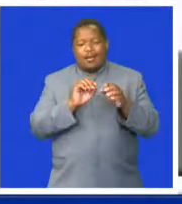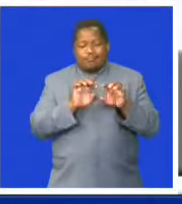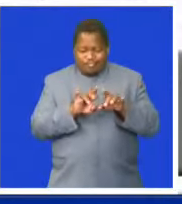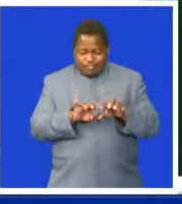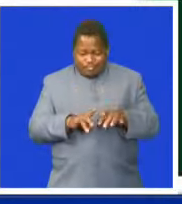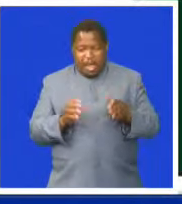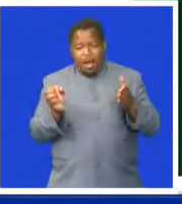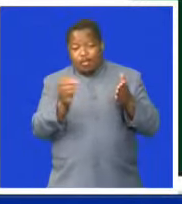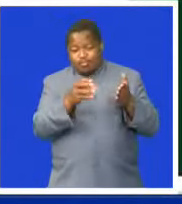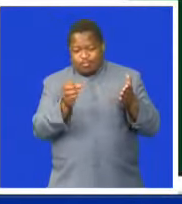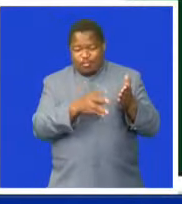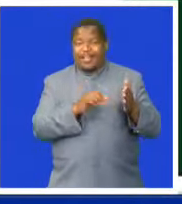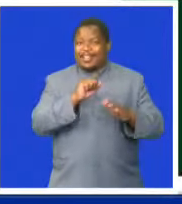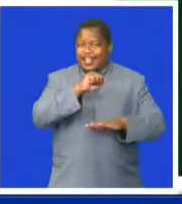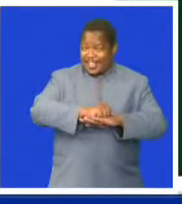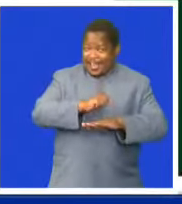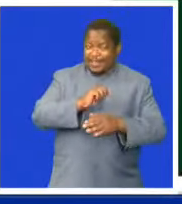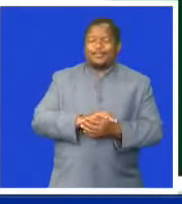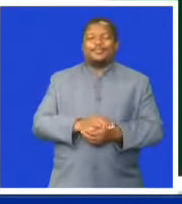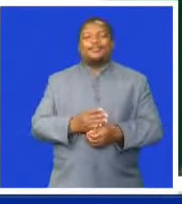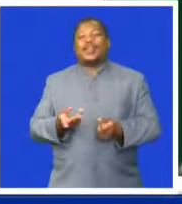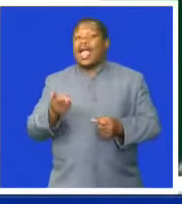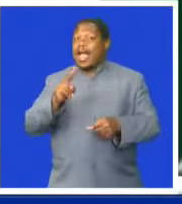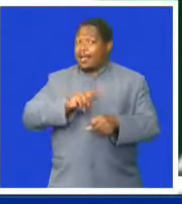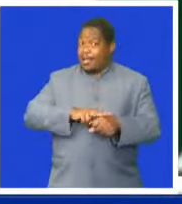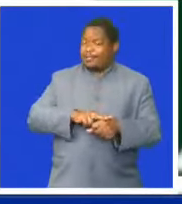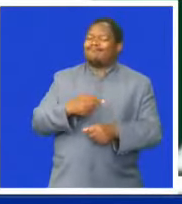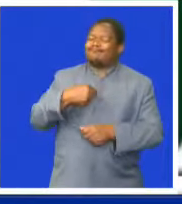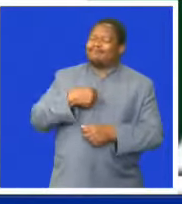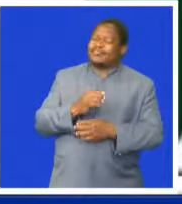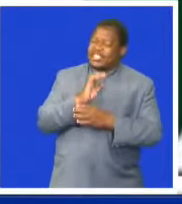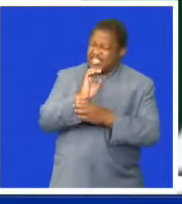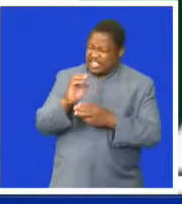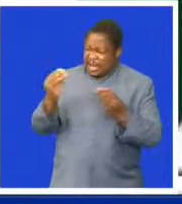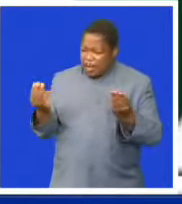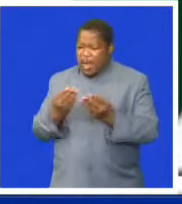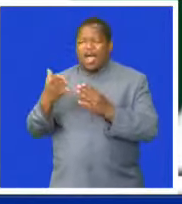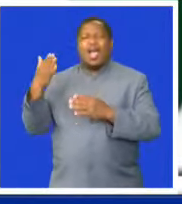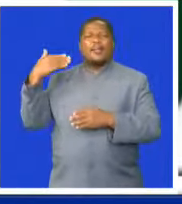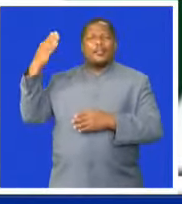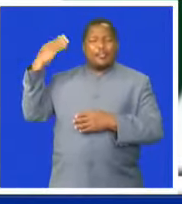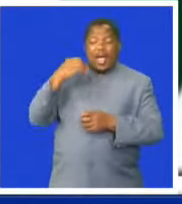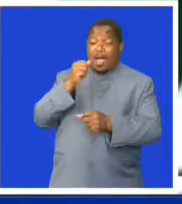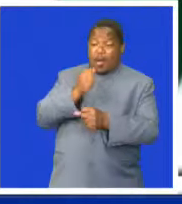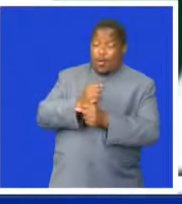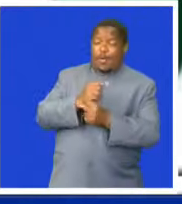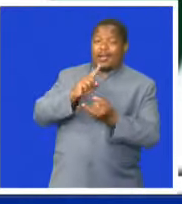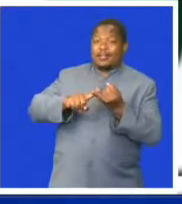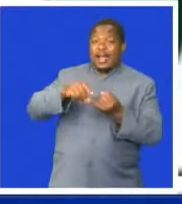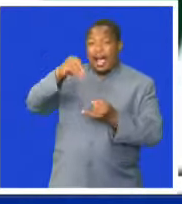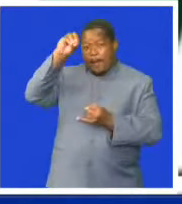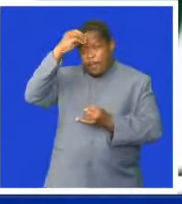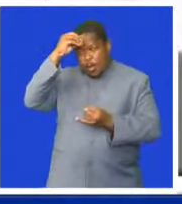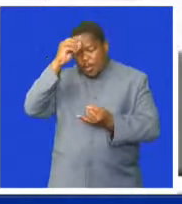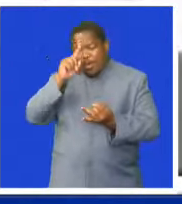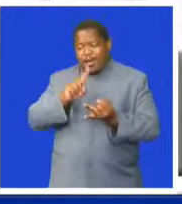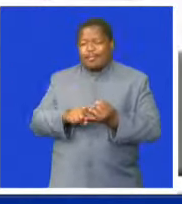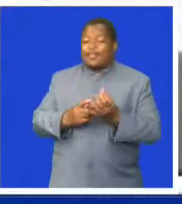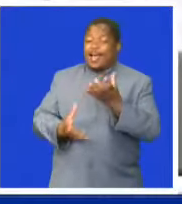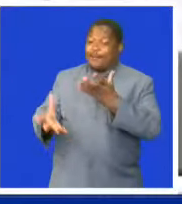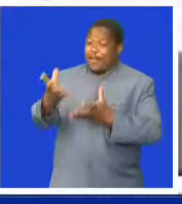emaphoyisa emasoja abantu abasebenza ka-fire kuthi babe ngibo laba-register ukuthi babe amavolontiya